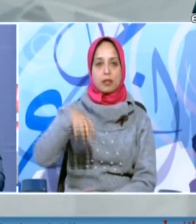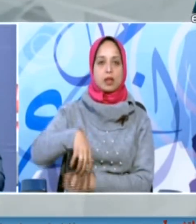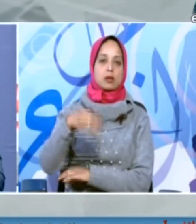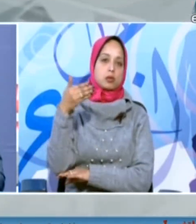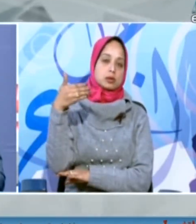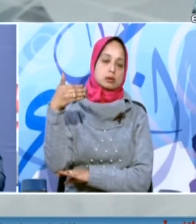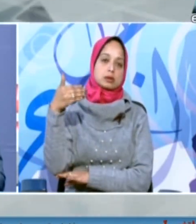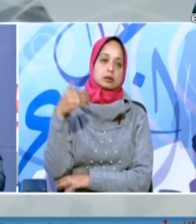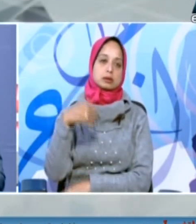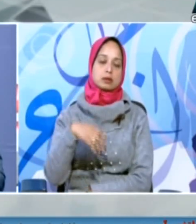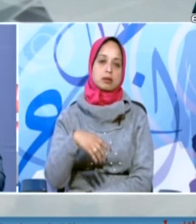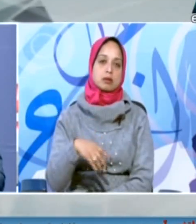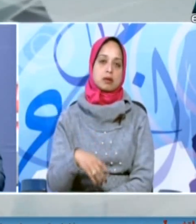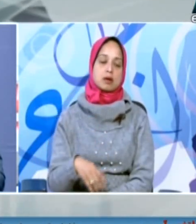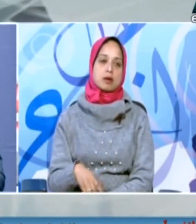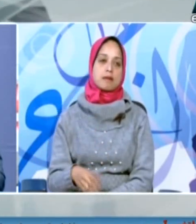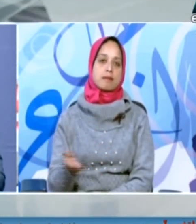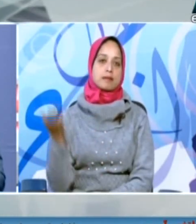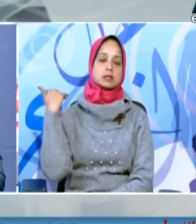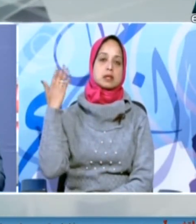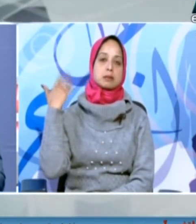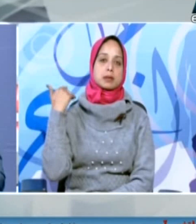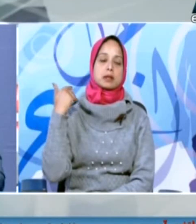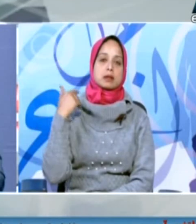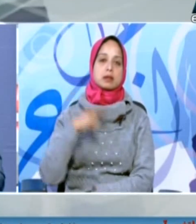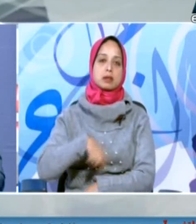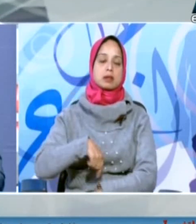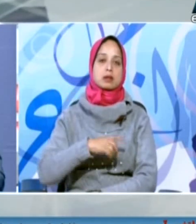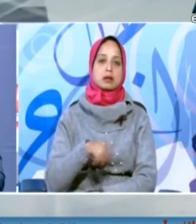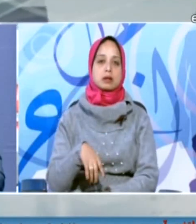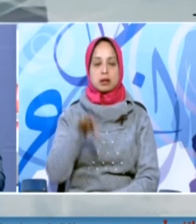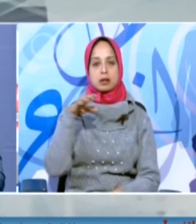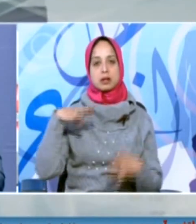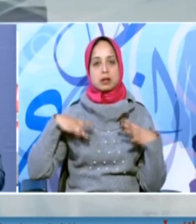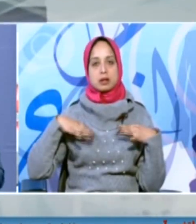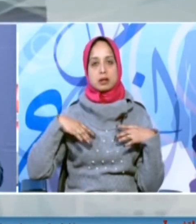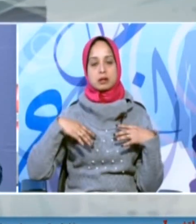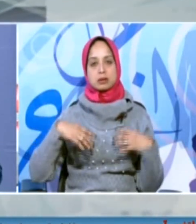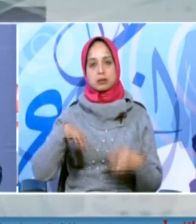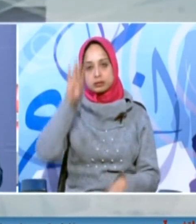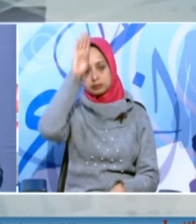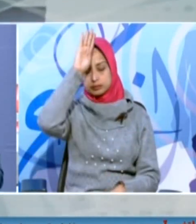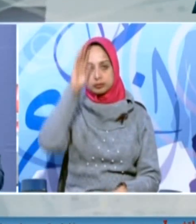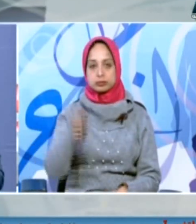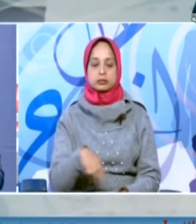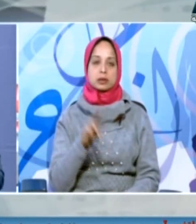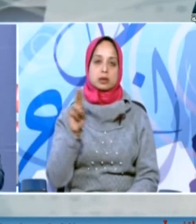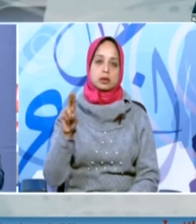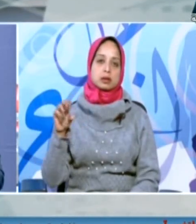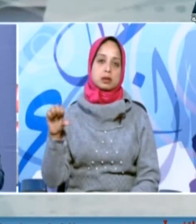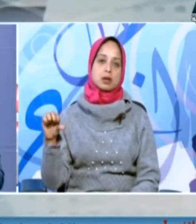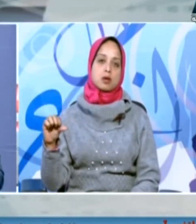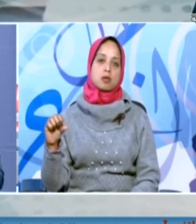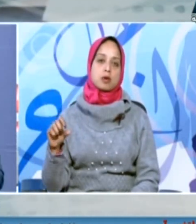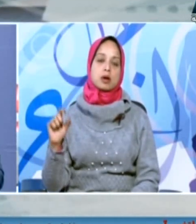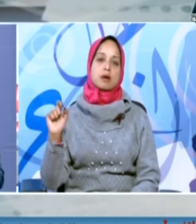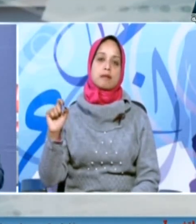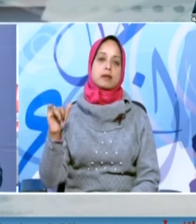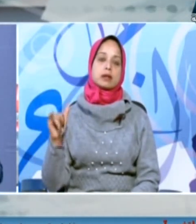الوطنيه في عهد توفيق، اللي الكتاب السنه مسماه مرحله